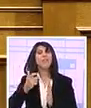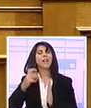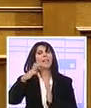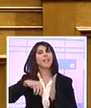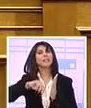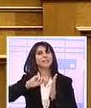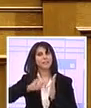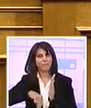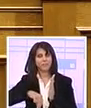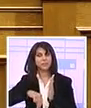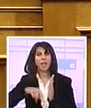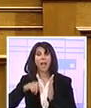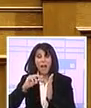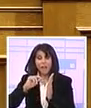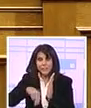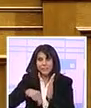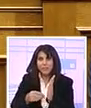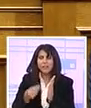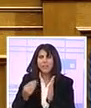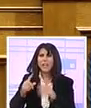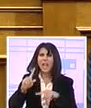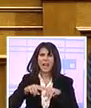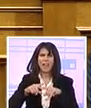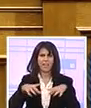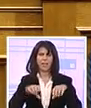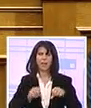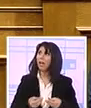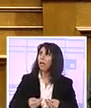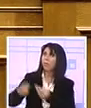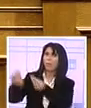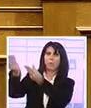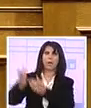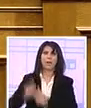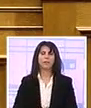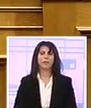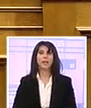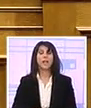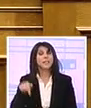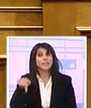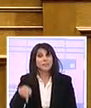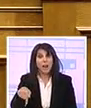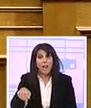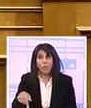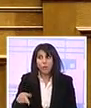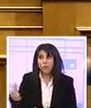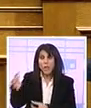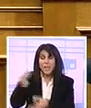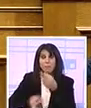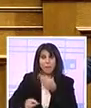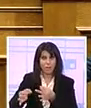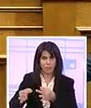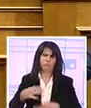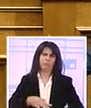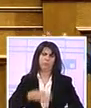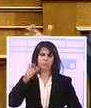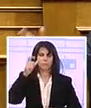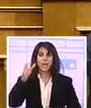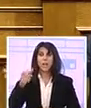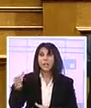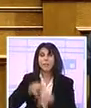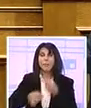εκχώρησης της εθνικής μας κυριαρχίας. Και είπε σήμερα εδώ ότι από